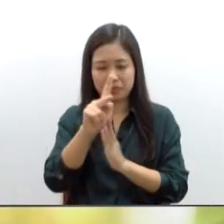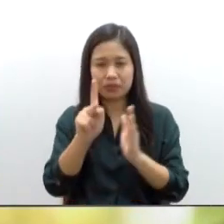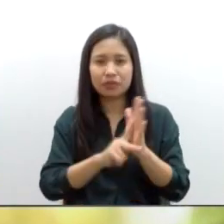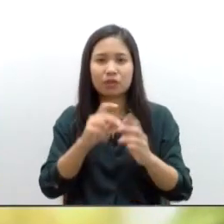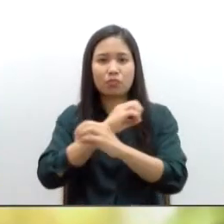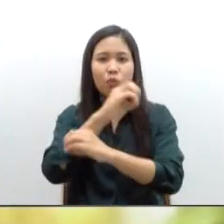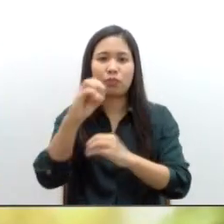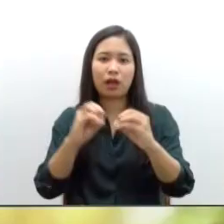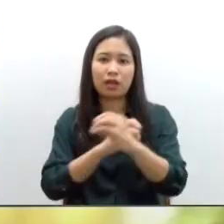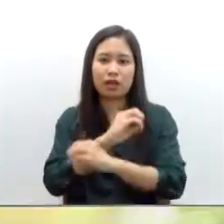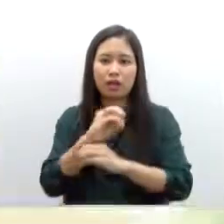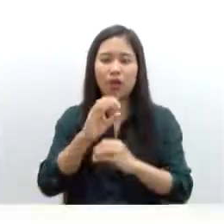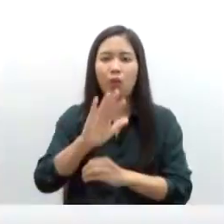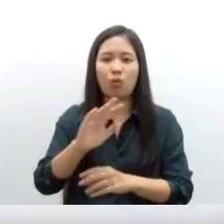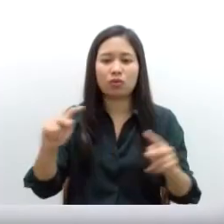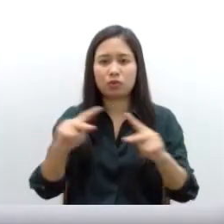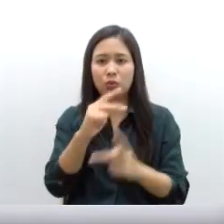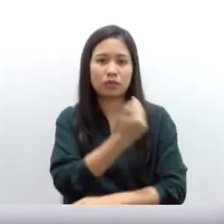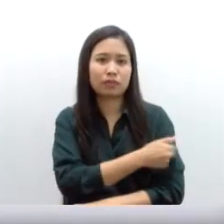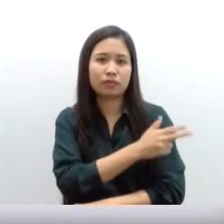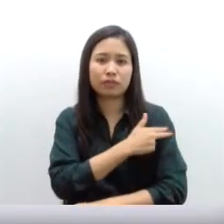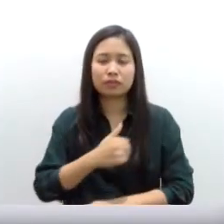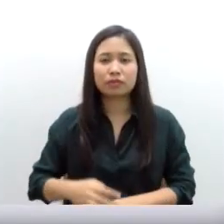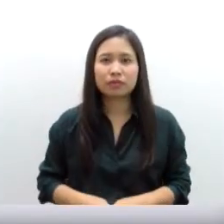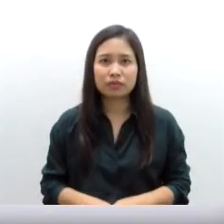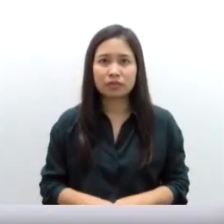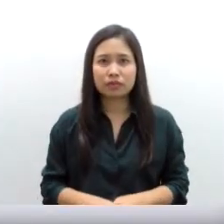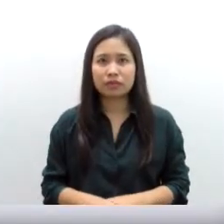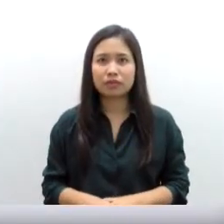ภัยของสาธารณสุข